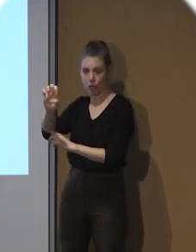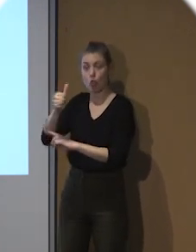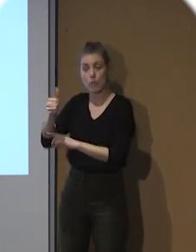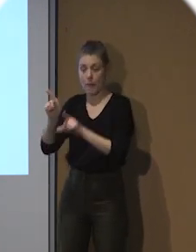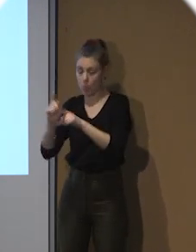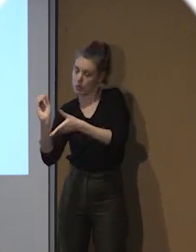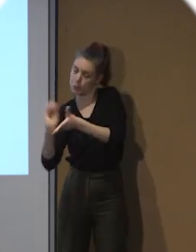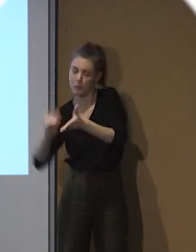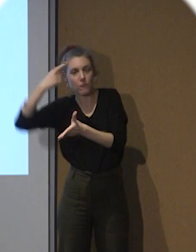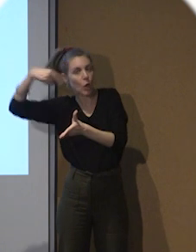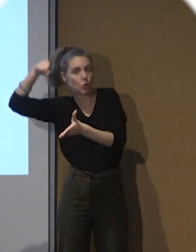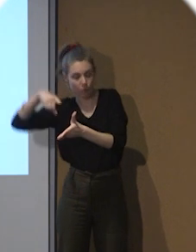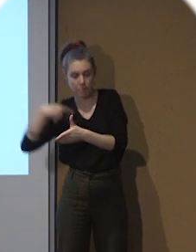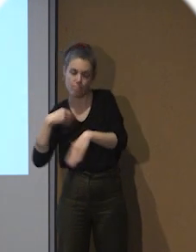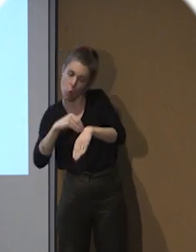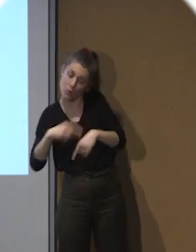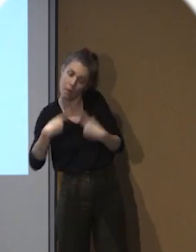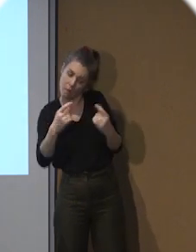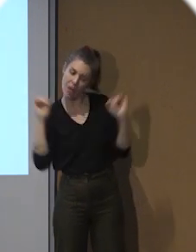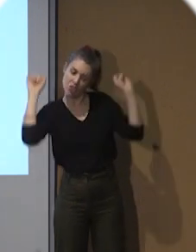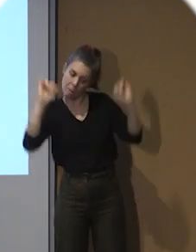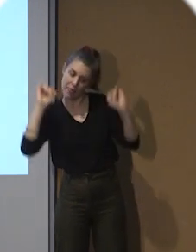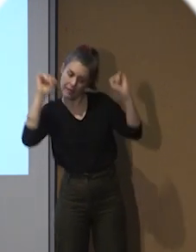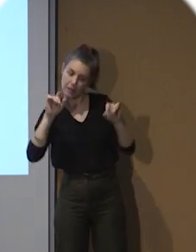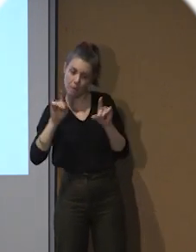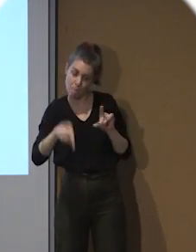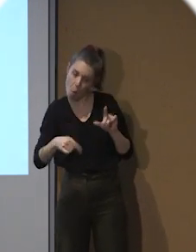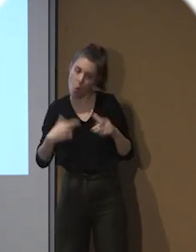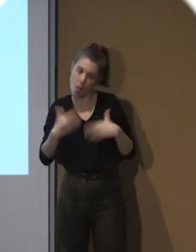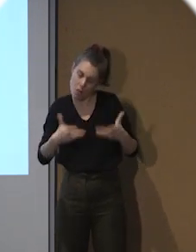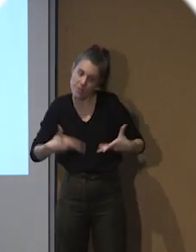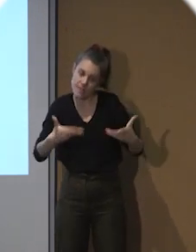excès. Là, on est un siècle plus tard, on est à moins 300.